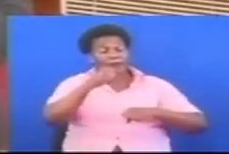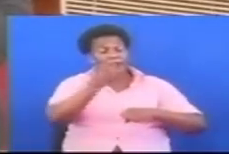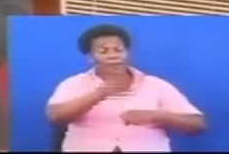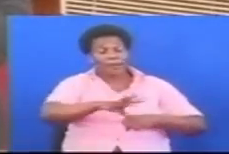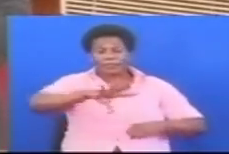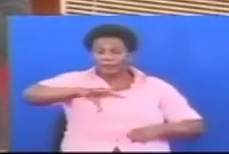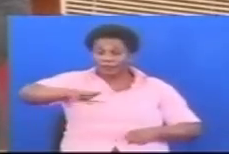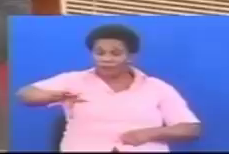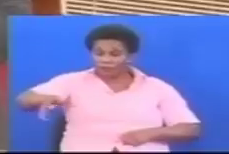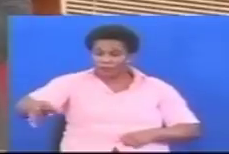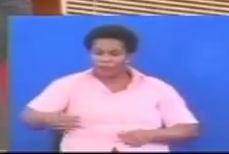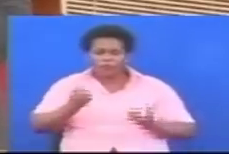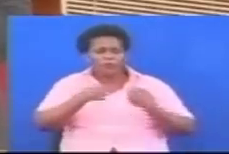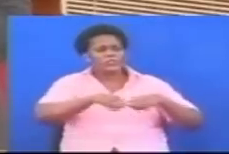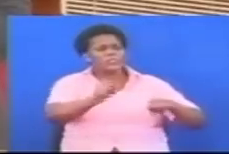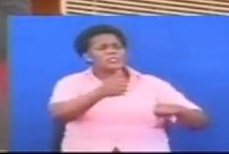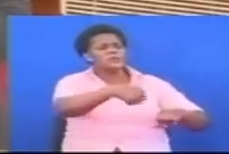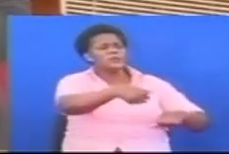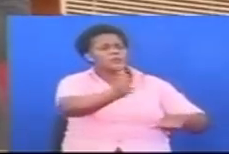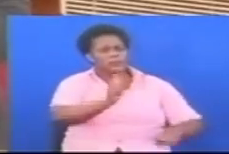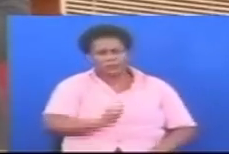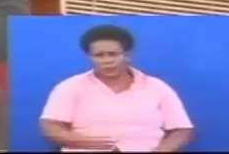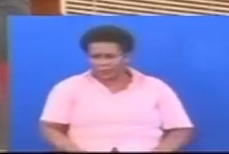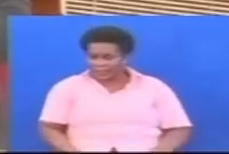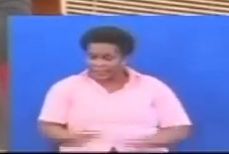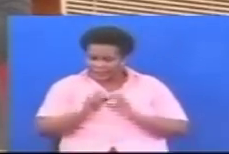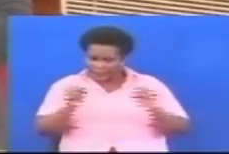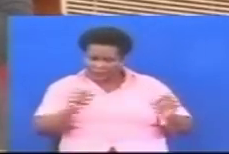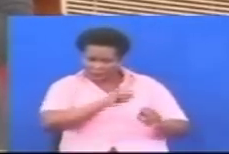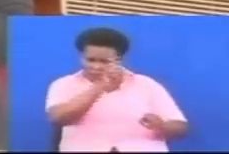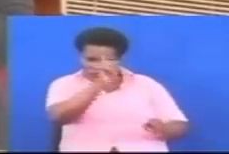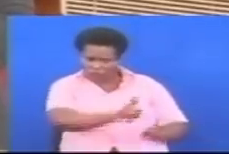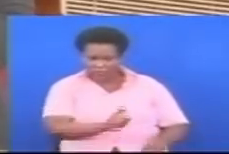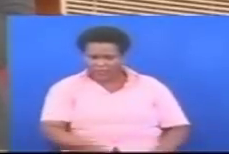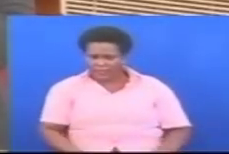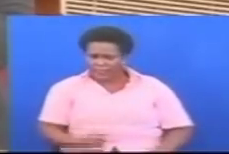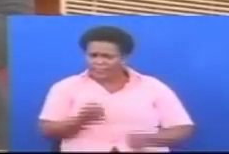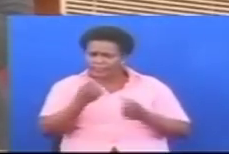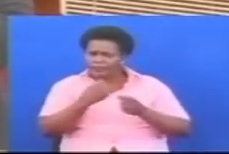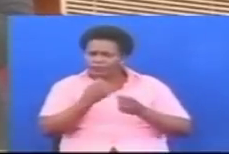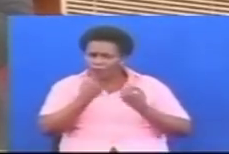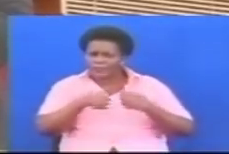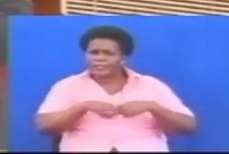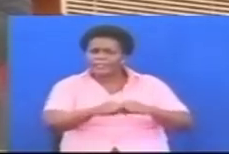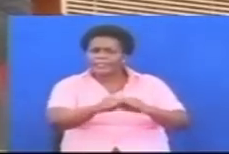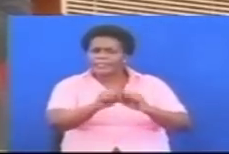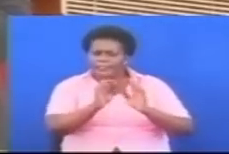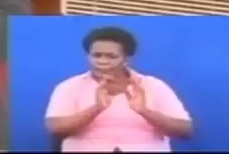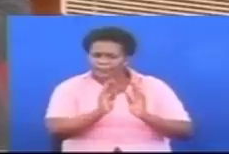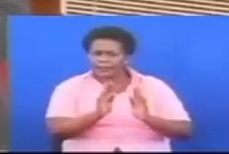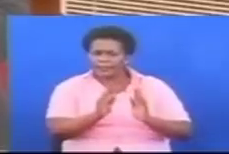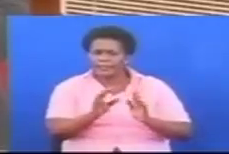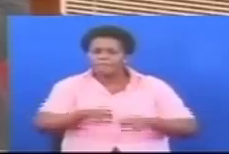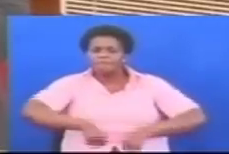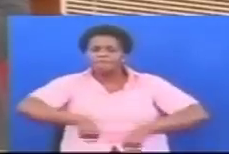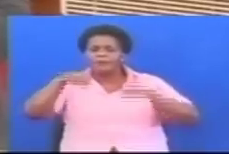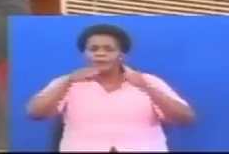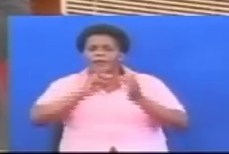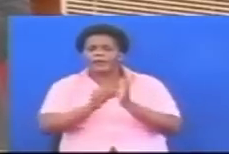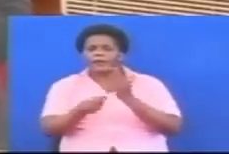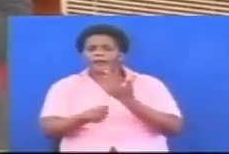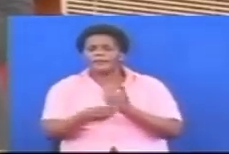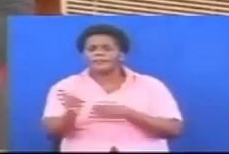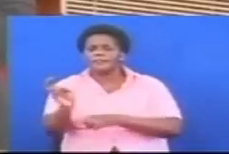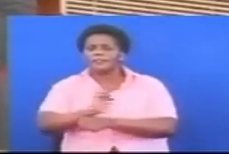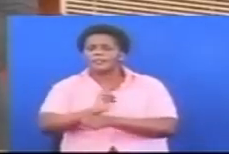utekelezaji wake. Lakini hoja ya msingi, je, ikishatekelezwa ni mamlaka ipi itakuwa inaendesha miradi hiyo? Hapa ndipo pa